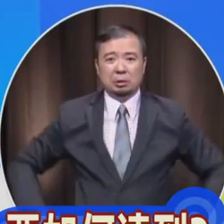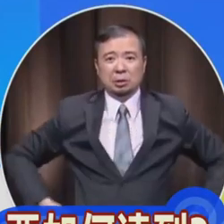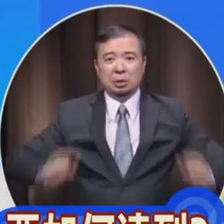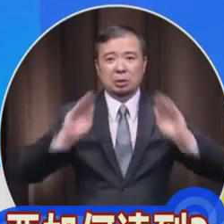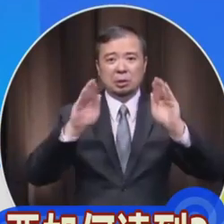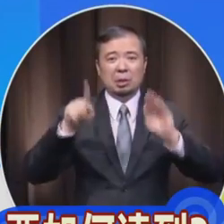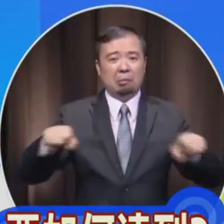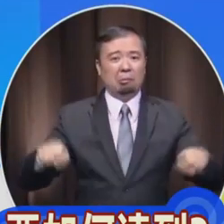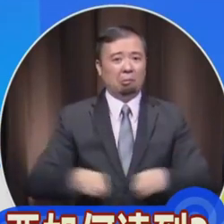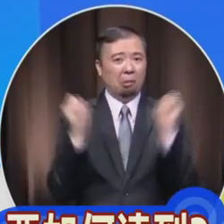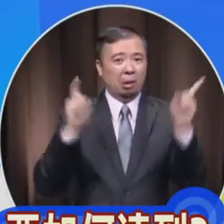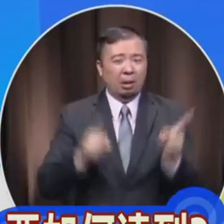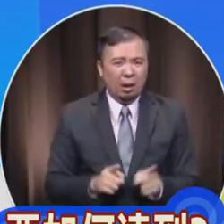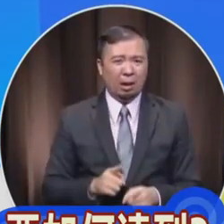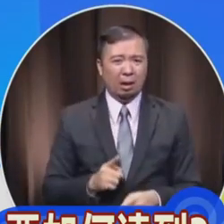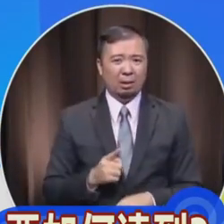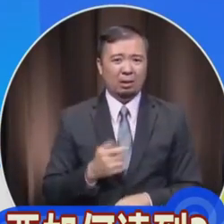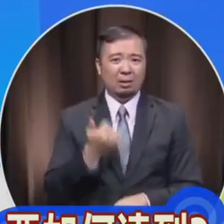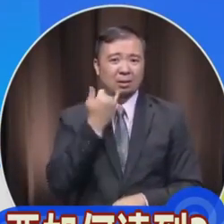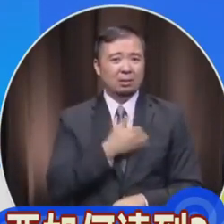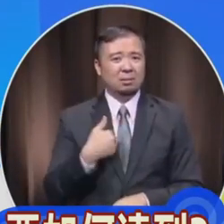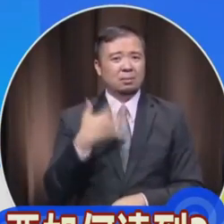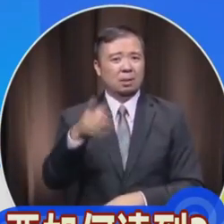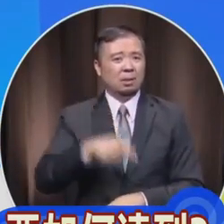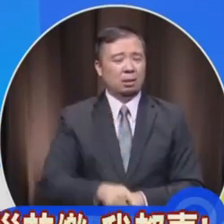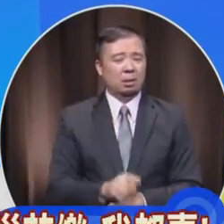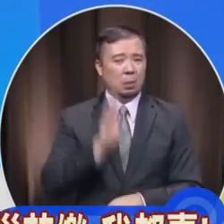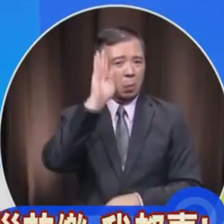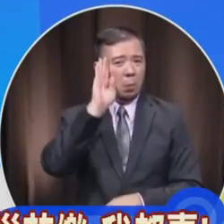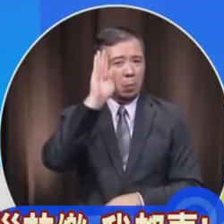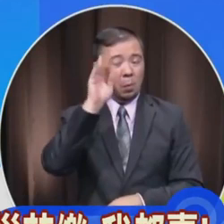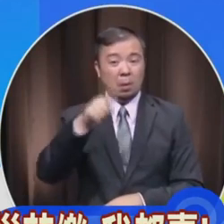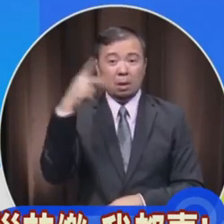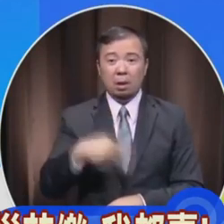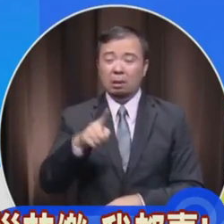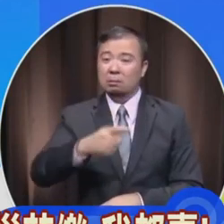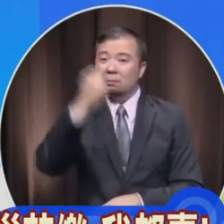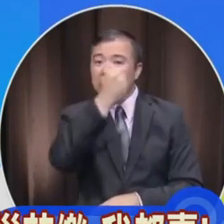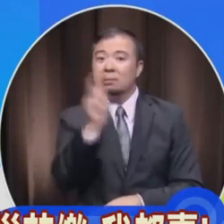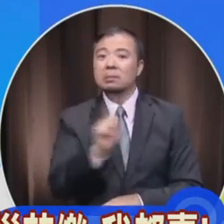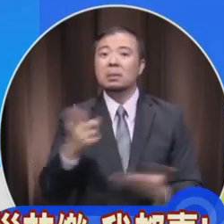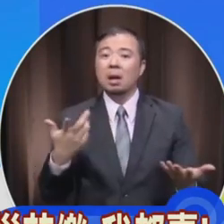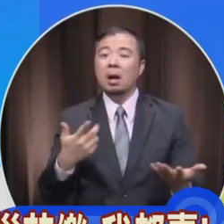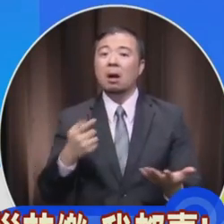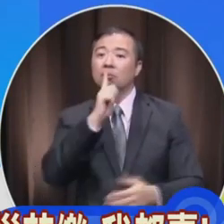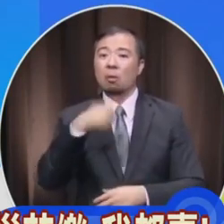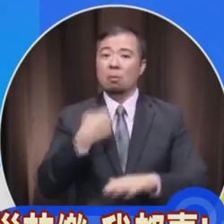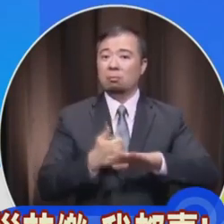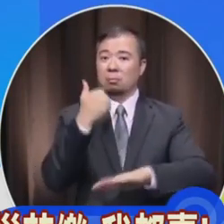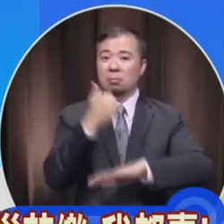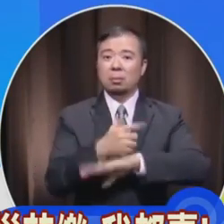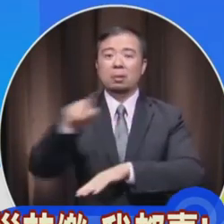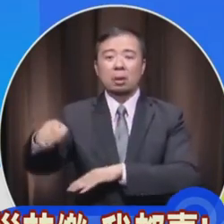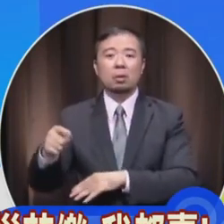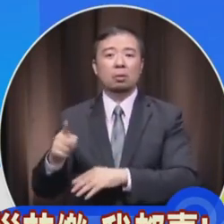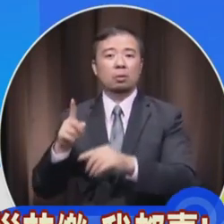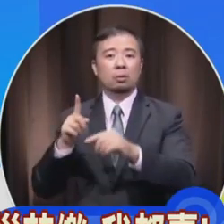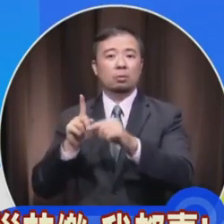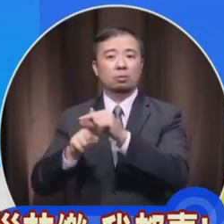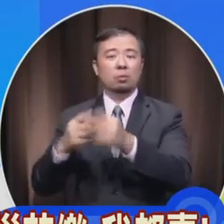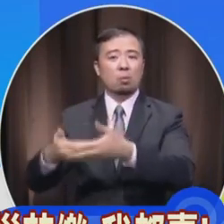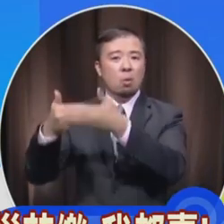你们怎么会这样子扭曲我的讲话？更恶劣的，韩国瑜当了高雄市长就要开始引进中国共产党进到高雄，所以人口才会